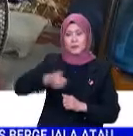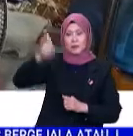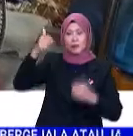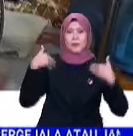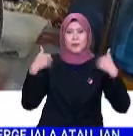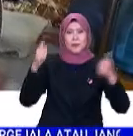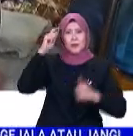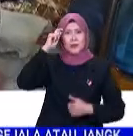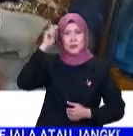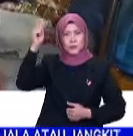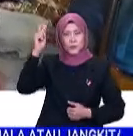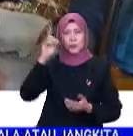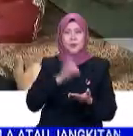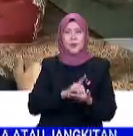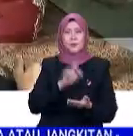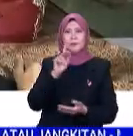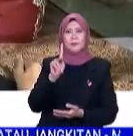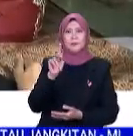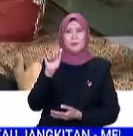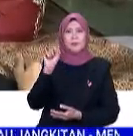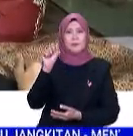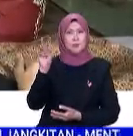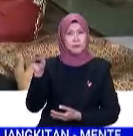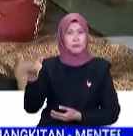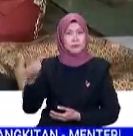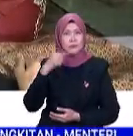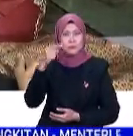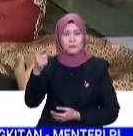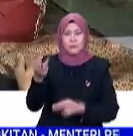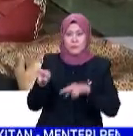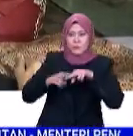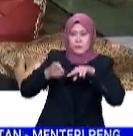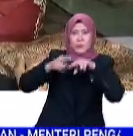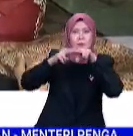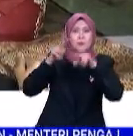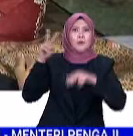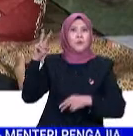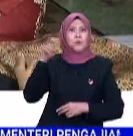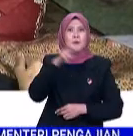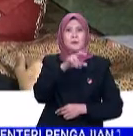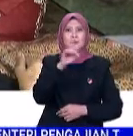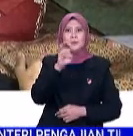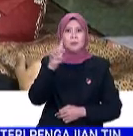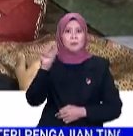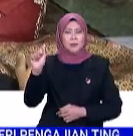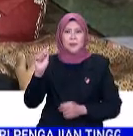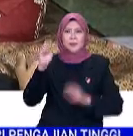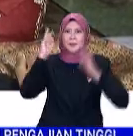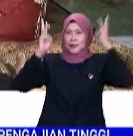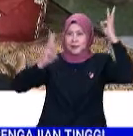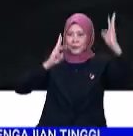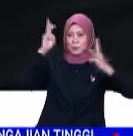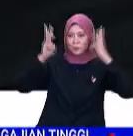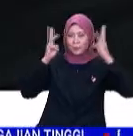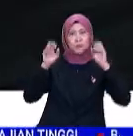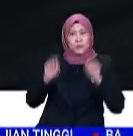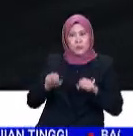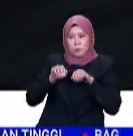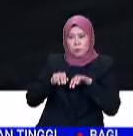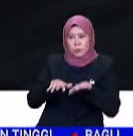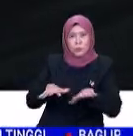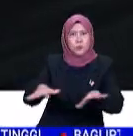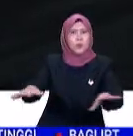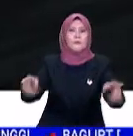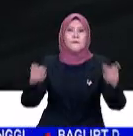Terengganu JKNT Dato' Dr. Kasimani Embong, peningkatan kes varian Delta amat membimbangkan pihaknya kerana keboleh jangkitan yang